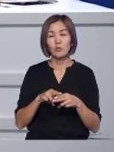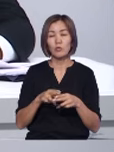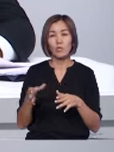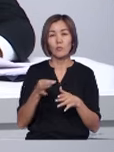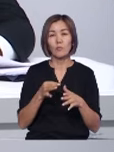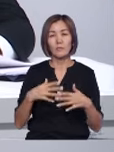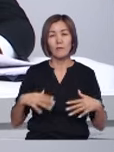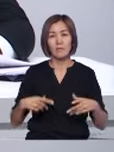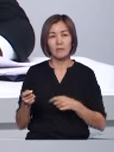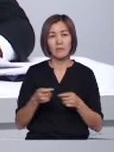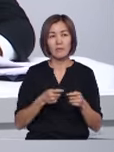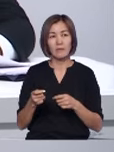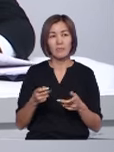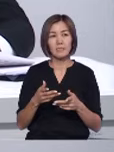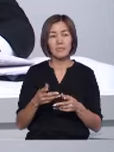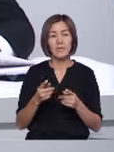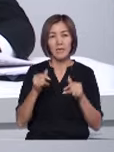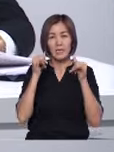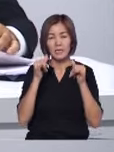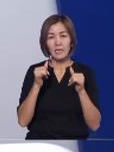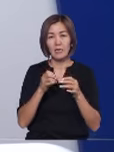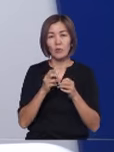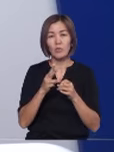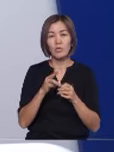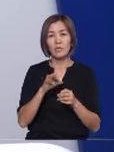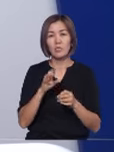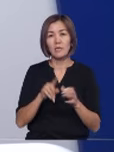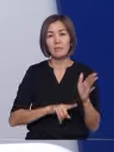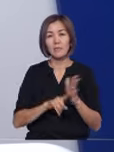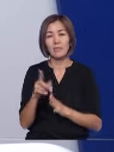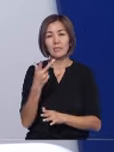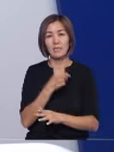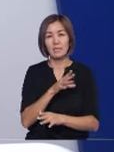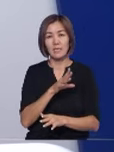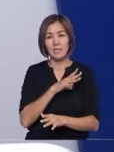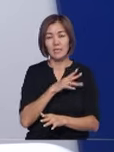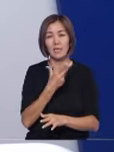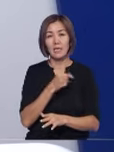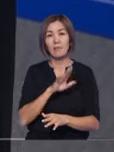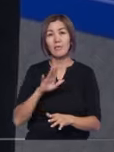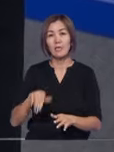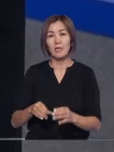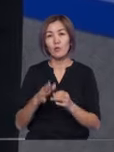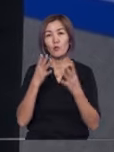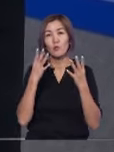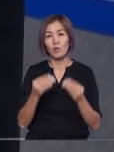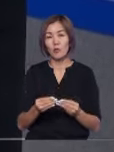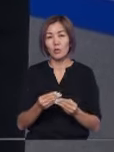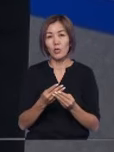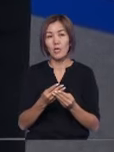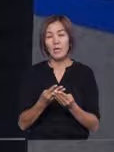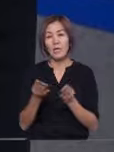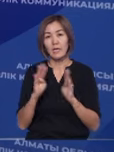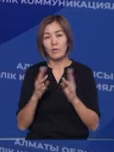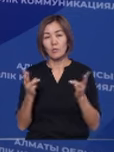ветеринария басқармасының өкілдері ірі қара малға 12 тамызда вакцина егілген, екпеден кейін 14 күндік карантинде